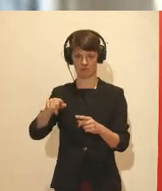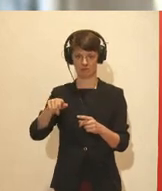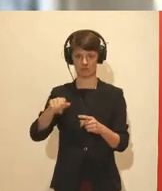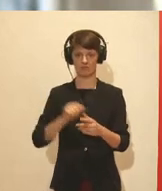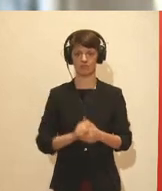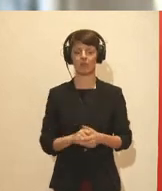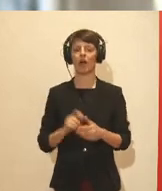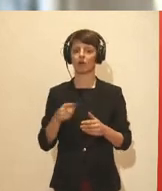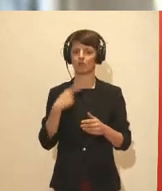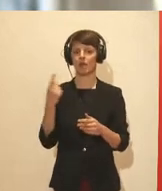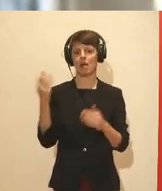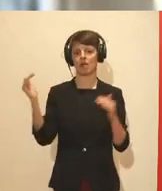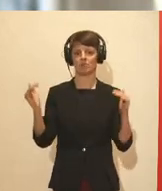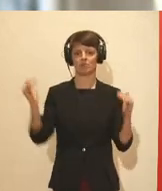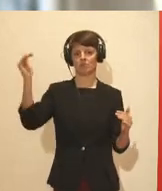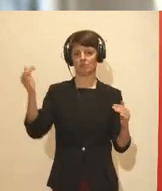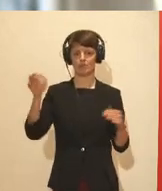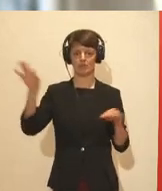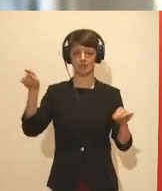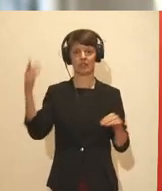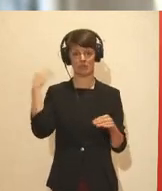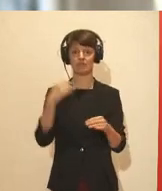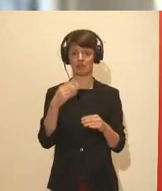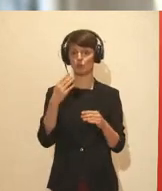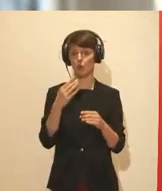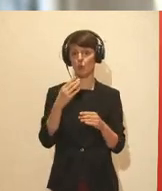die verluste der